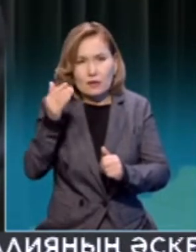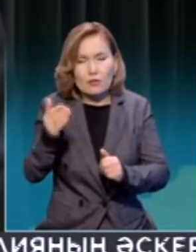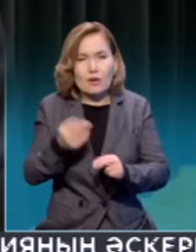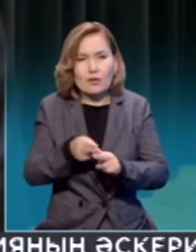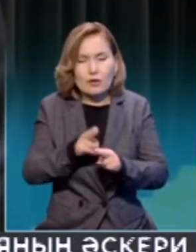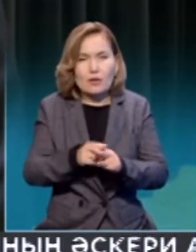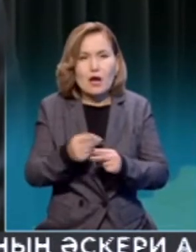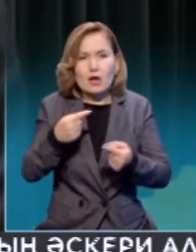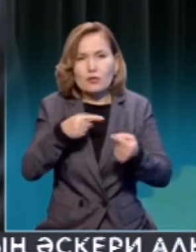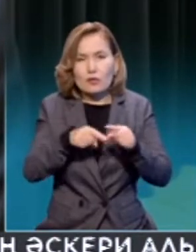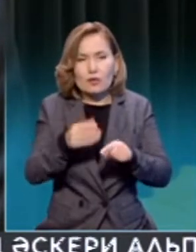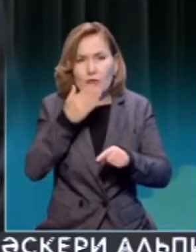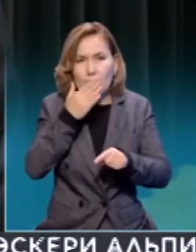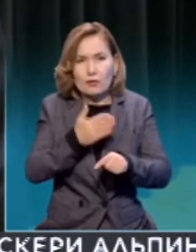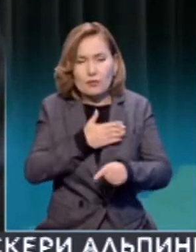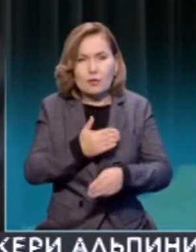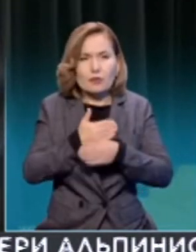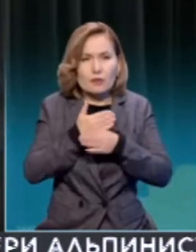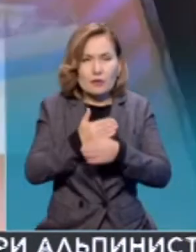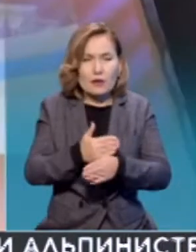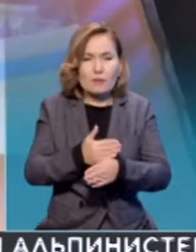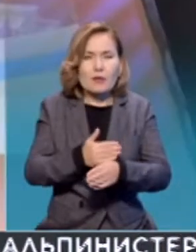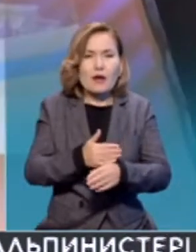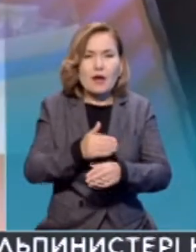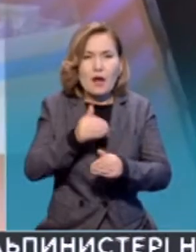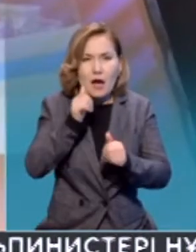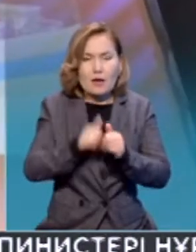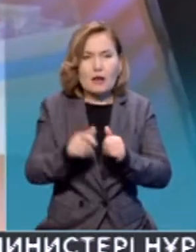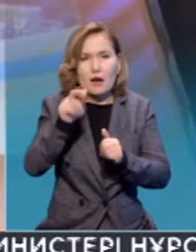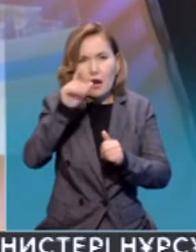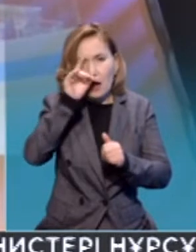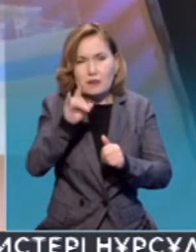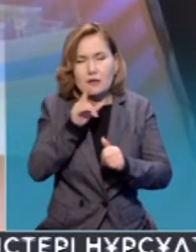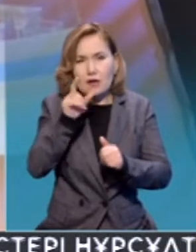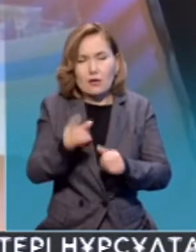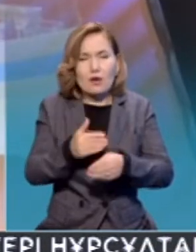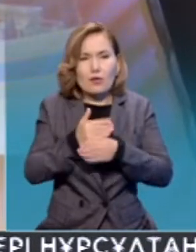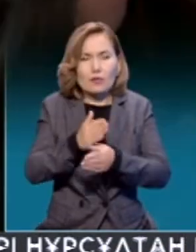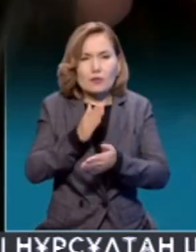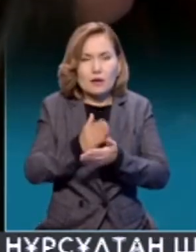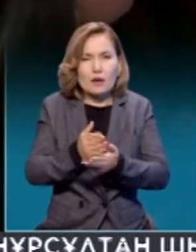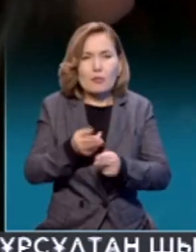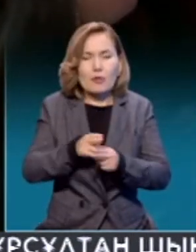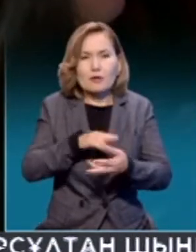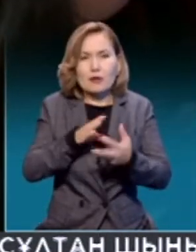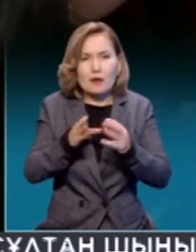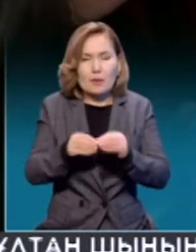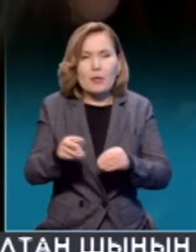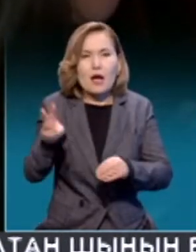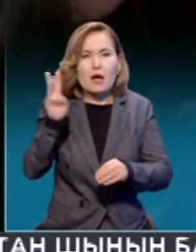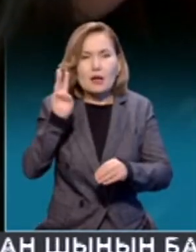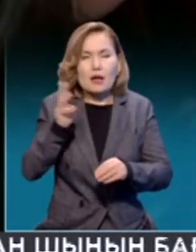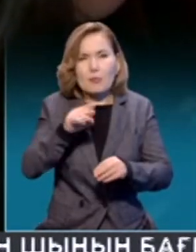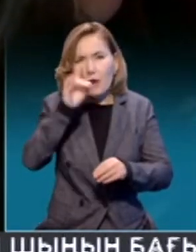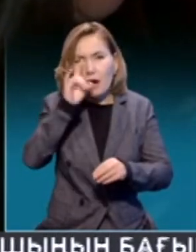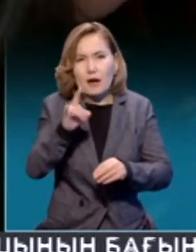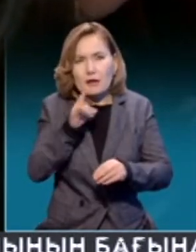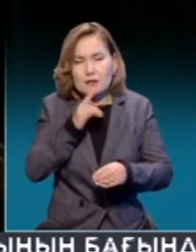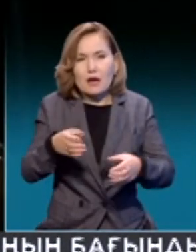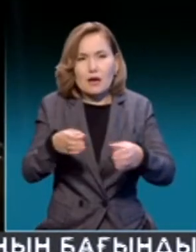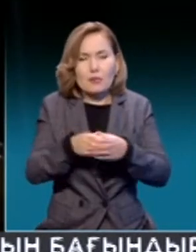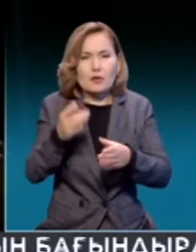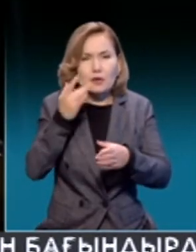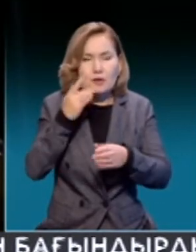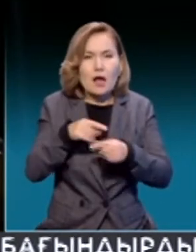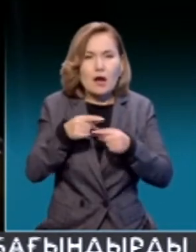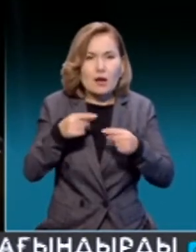деп қараймыз әр қазаққа. Диаспораның ата жұртпен байланысын нығайту үшін елшілік отандастар қорымен бірлесіп те